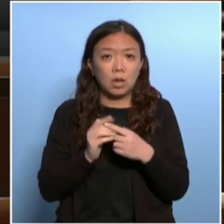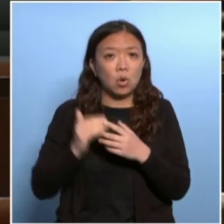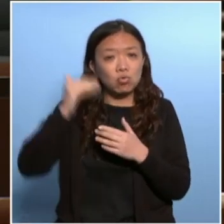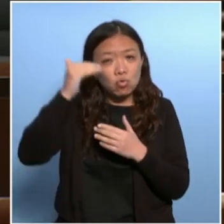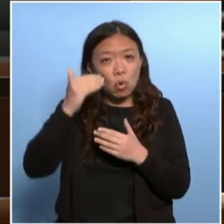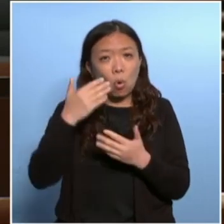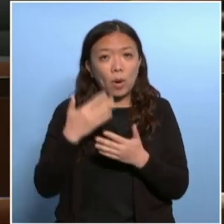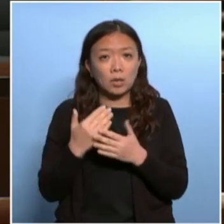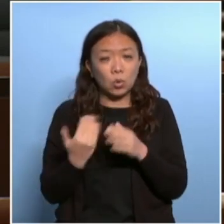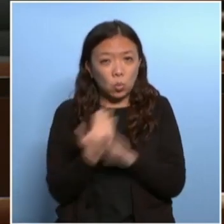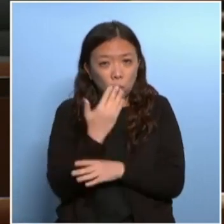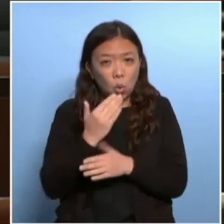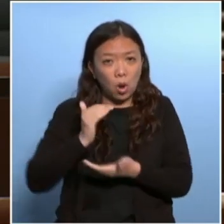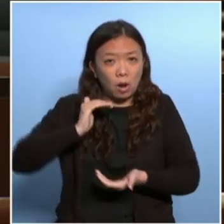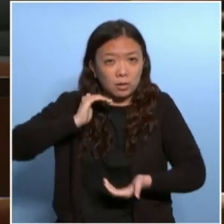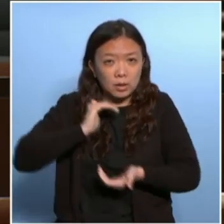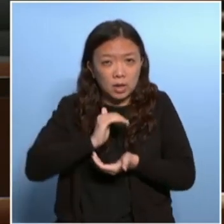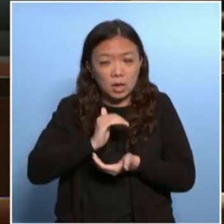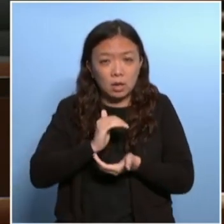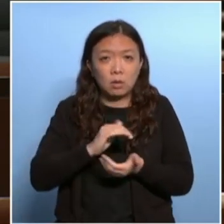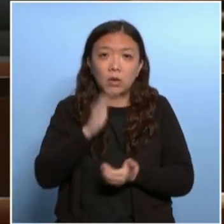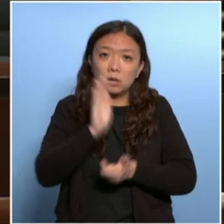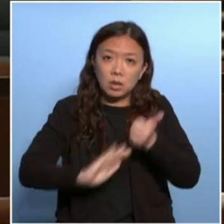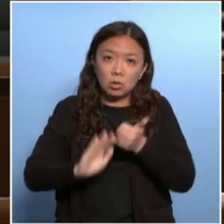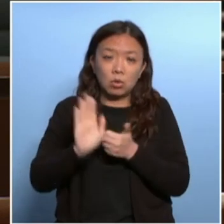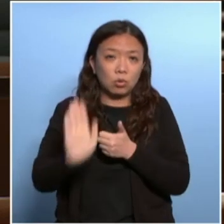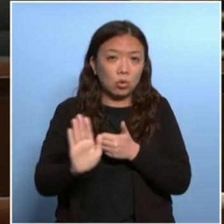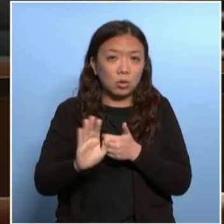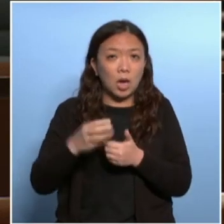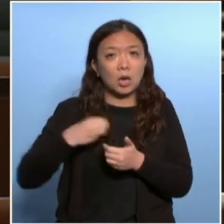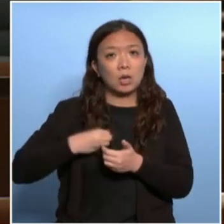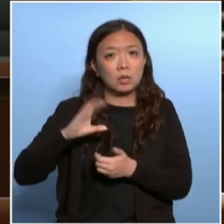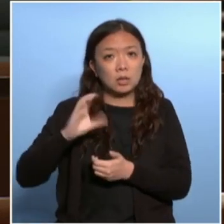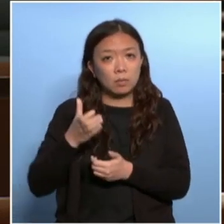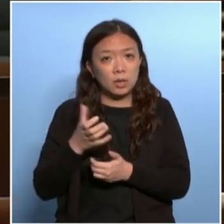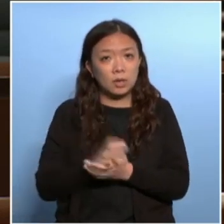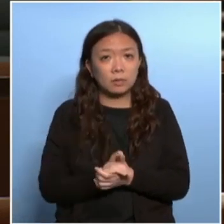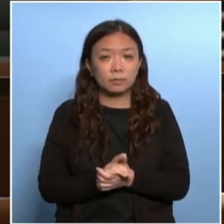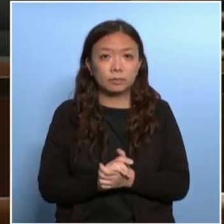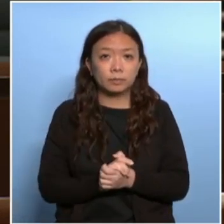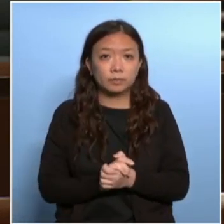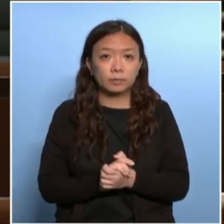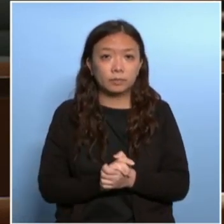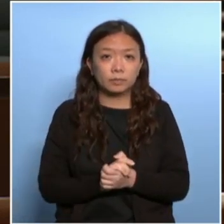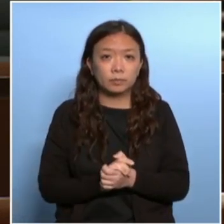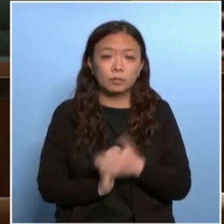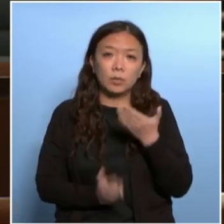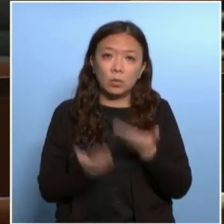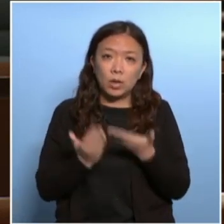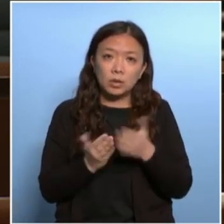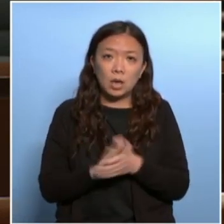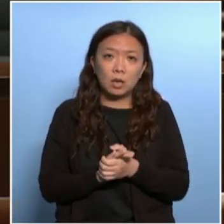分的壓力呢會對她那個自己本身的心理啊，或者胎兒